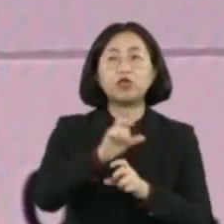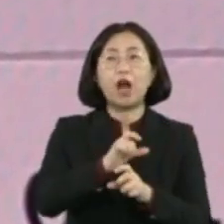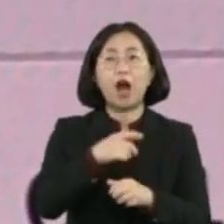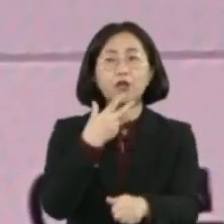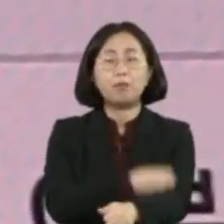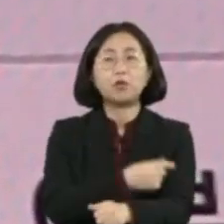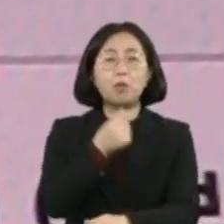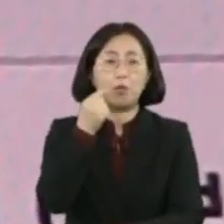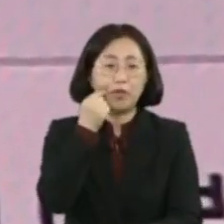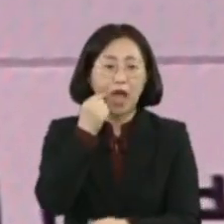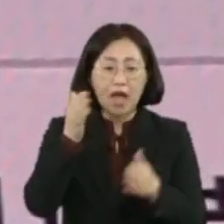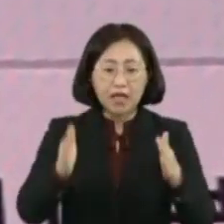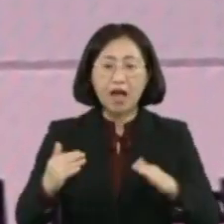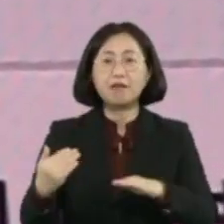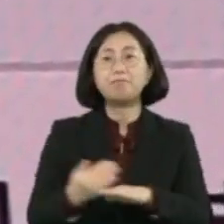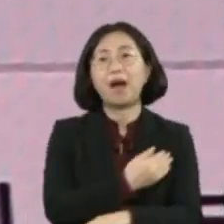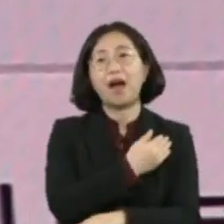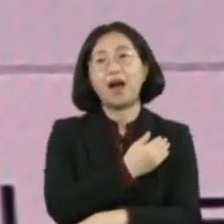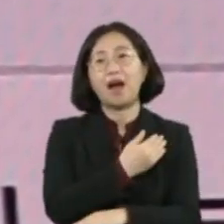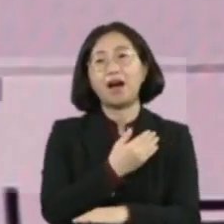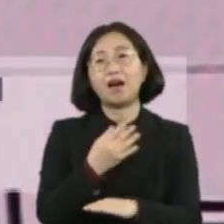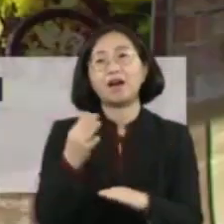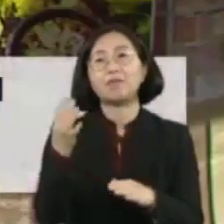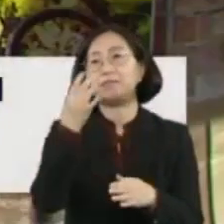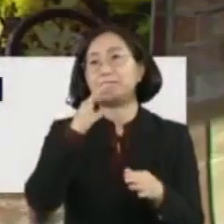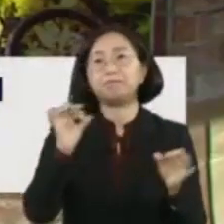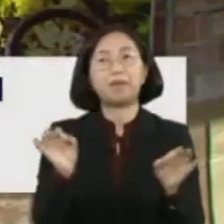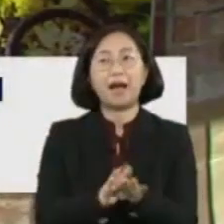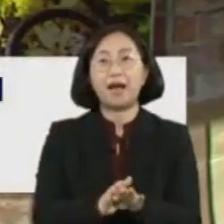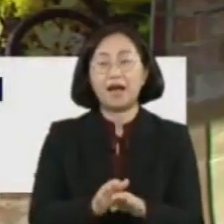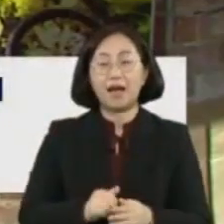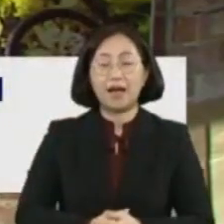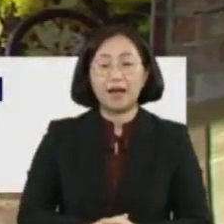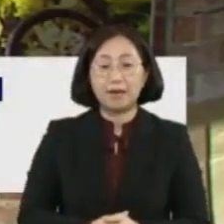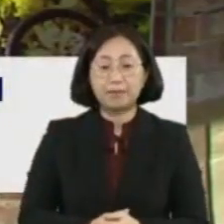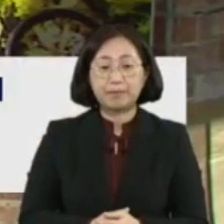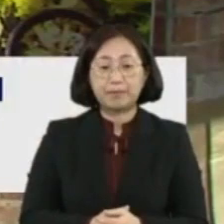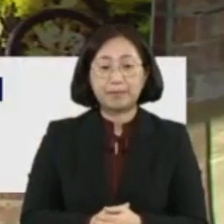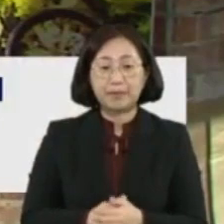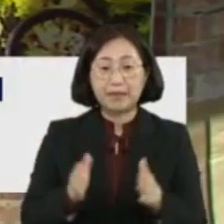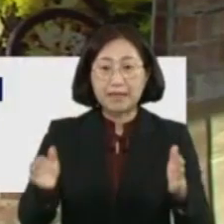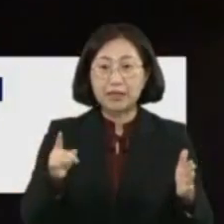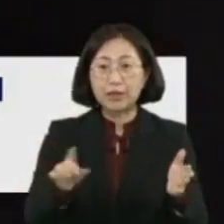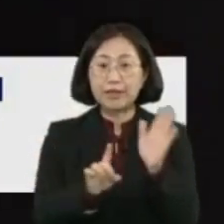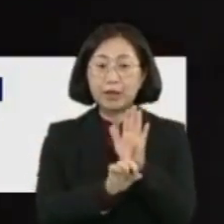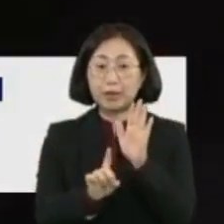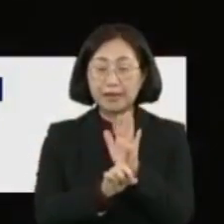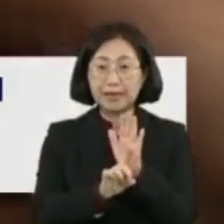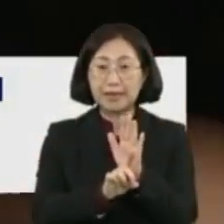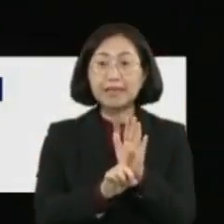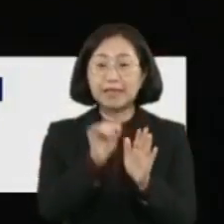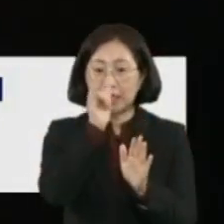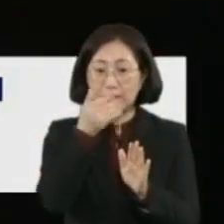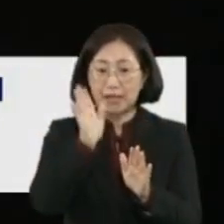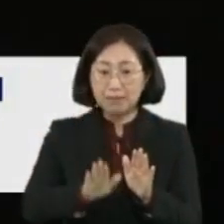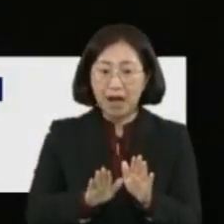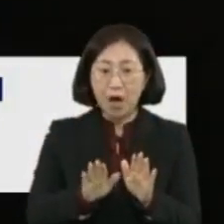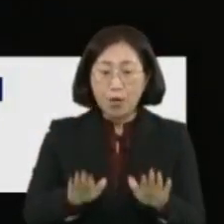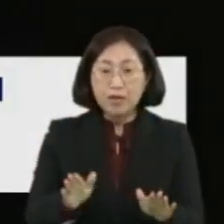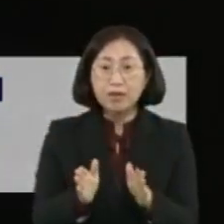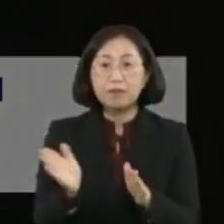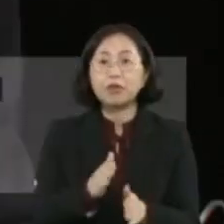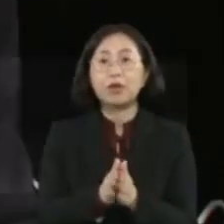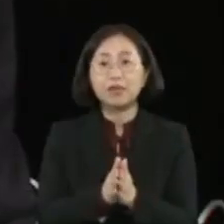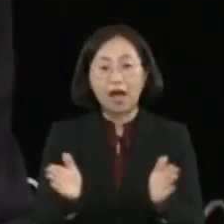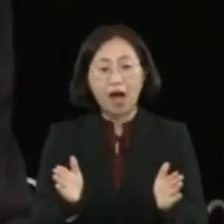패스 유효 기간이 지나면서 효력이 없어진 겁니다. 방역 패스 도입은 미리 공지가 되기는 했지만 막상 시행이 되다